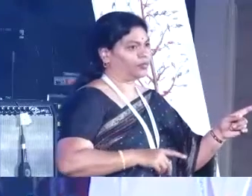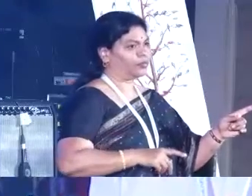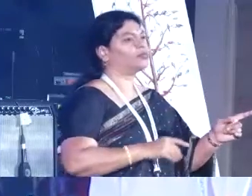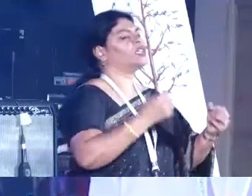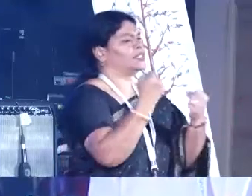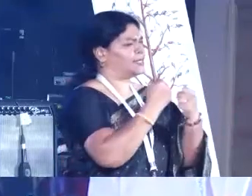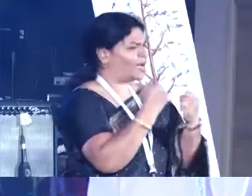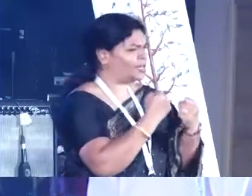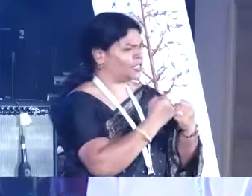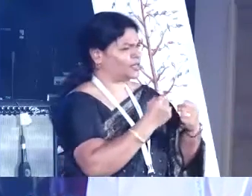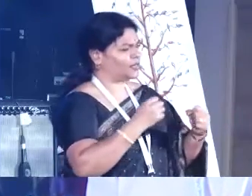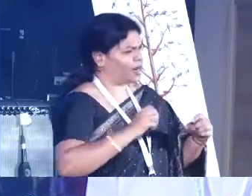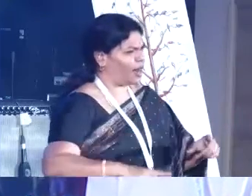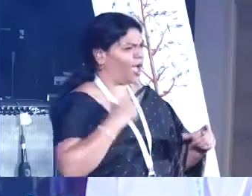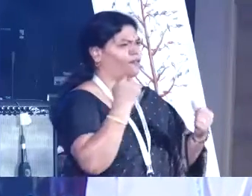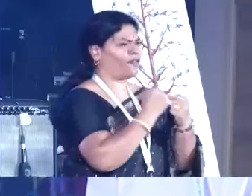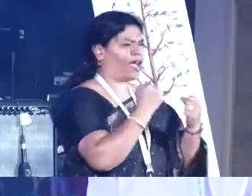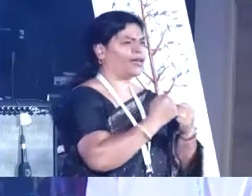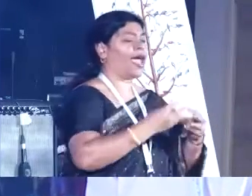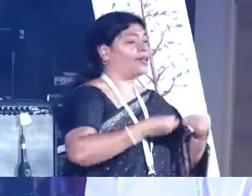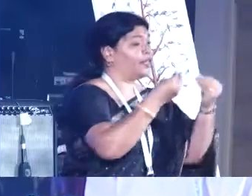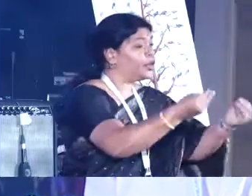संघर्ष कराइए और उन्हें शक्ति दीजिए,